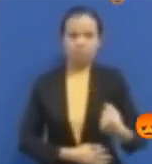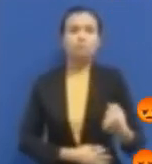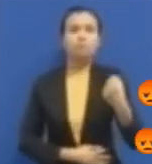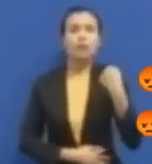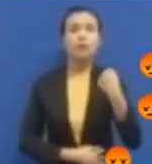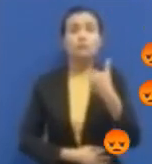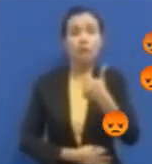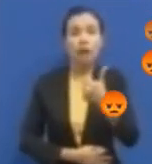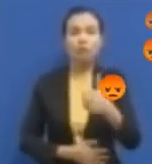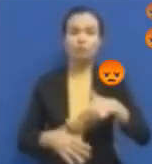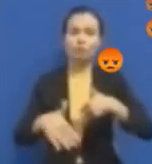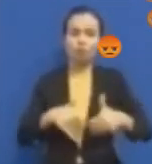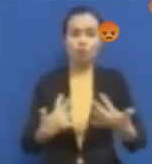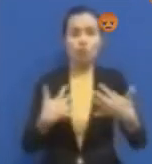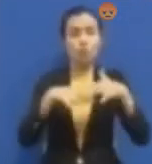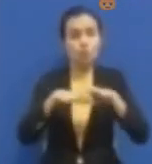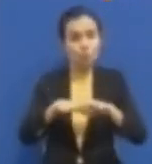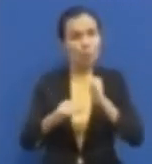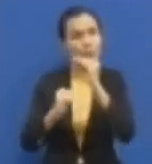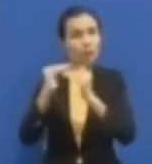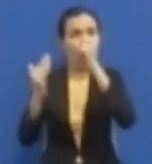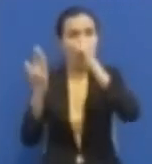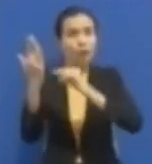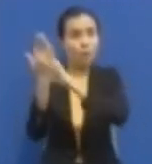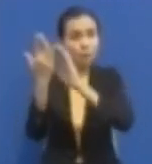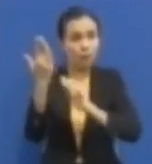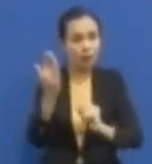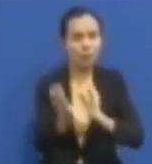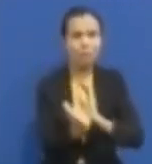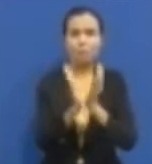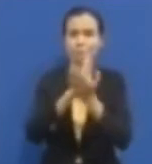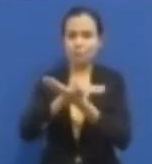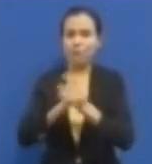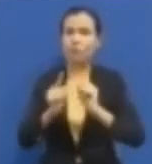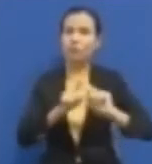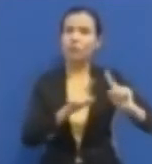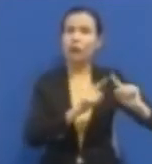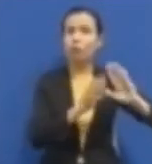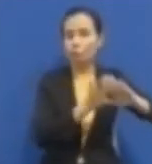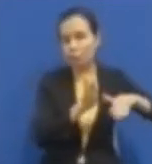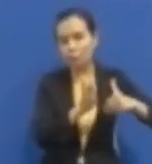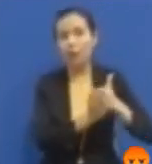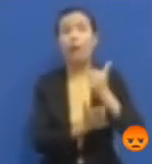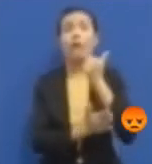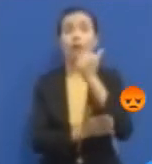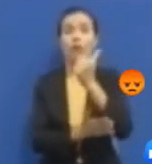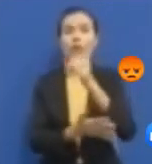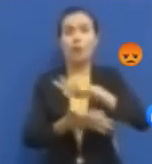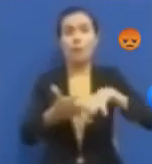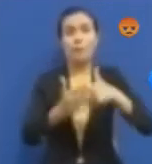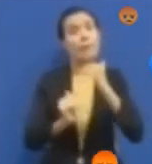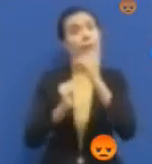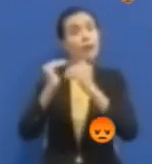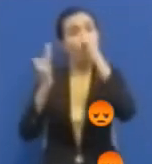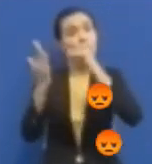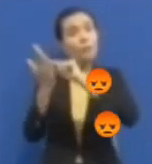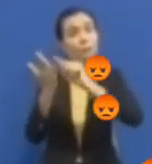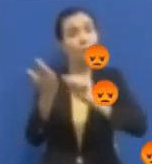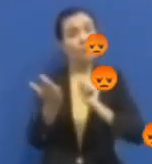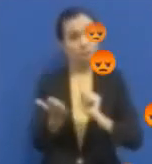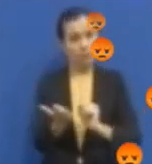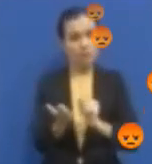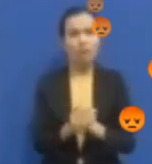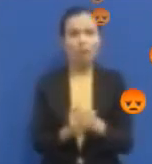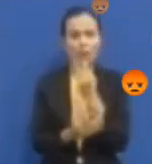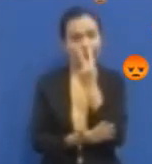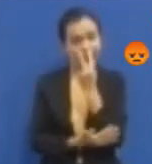ที่ต้องมีส่วนร่วมในการปฏิรูปประเทศและก็เปลี่ยนแปลงประเทศนี้ให้สำเร็จ แผนการปฏิรูปประเทศนี้เป็นแผนการปฏิรูป